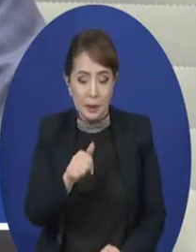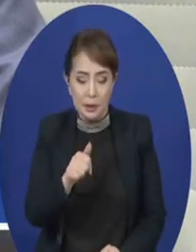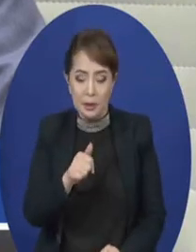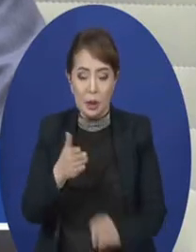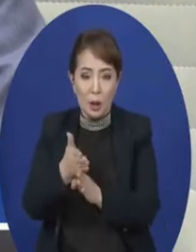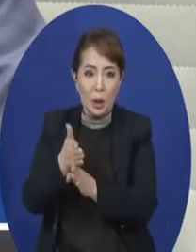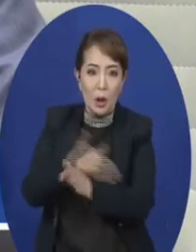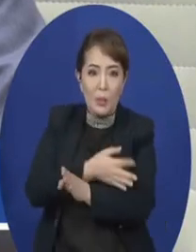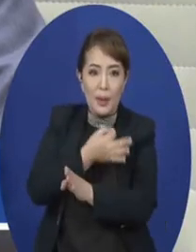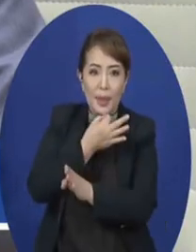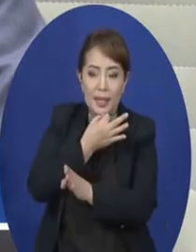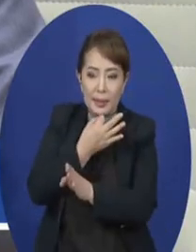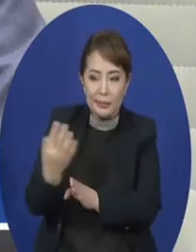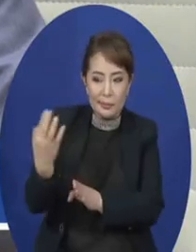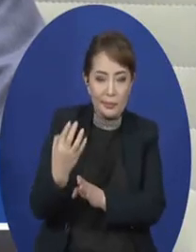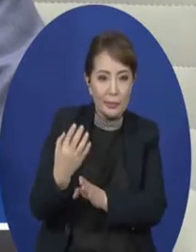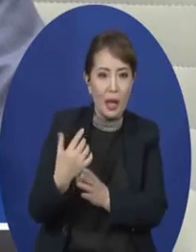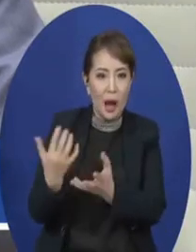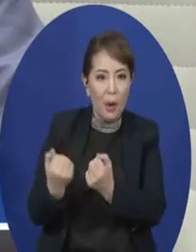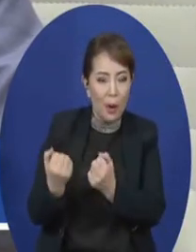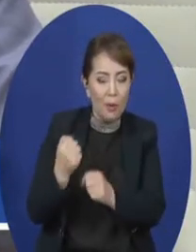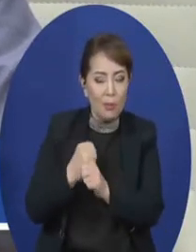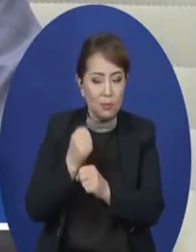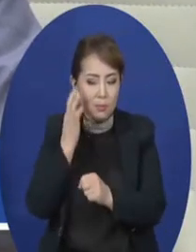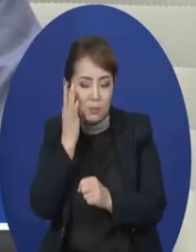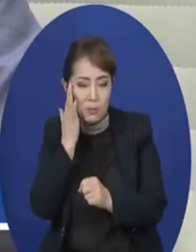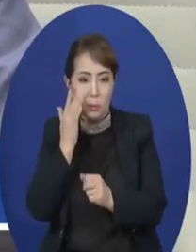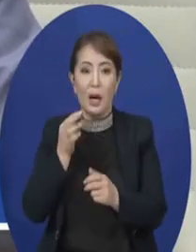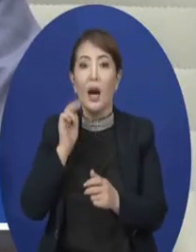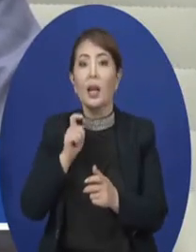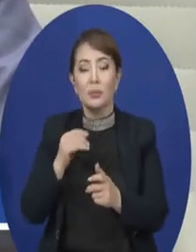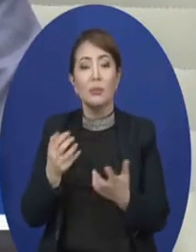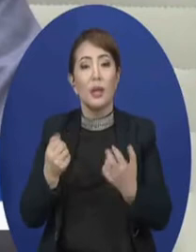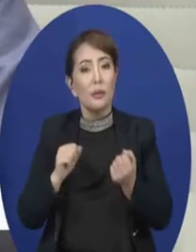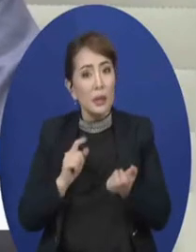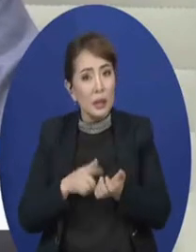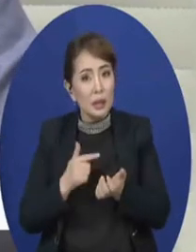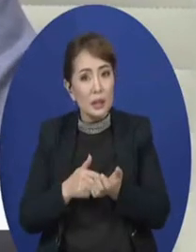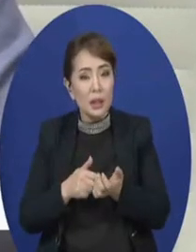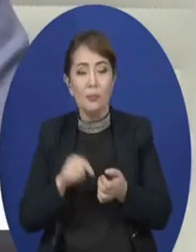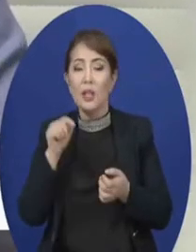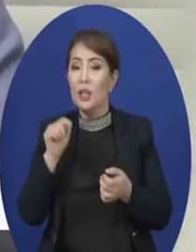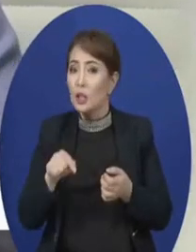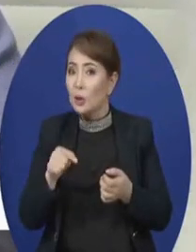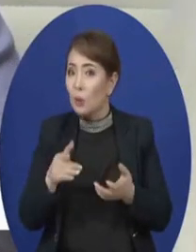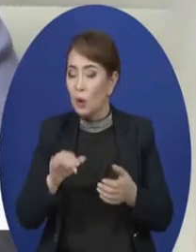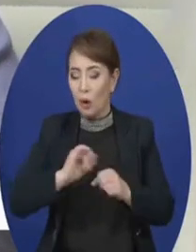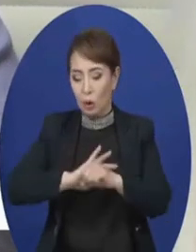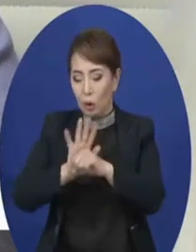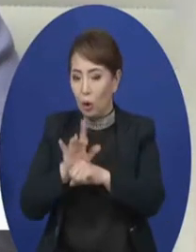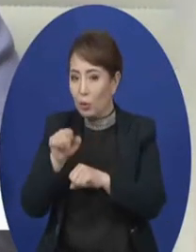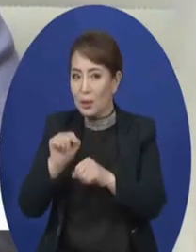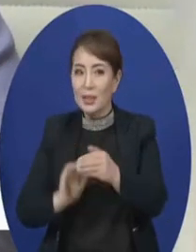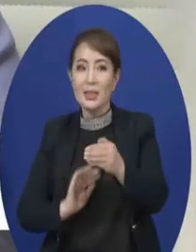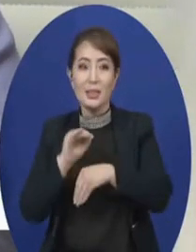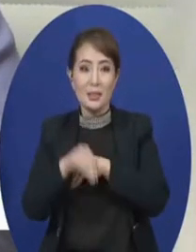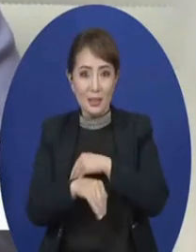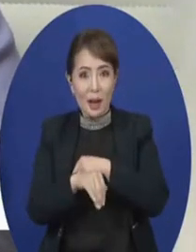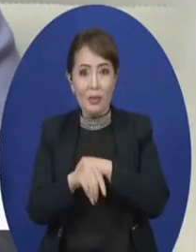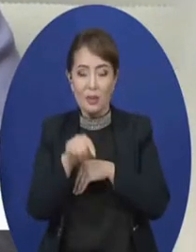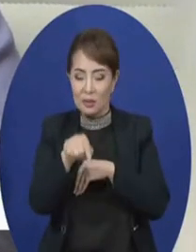Бид нар урдчилсан сэргийлсэн угтсан юм арга хэмжээг авах хэрэгтэй. Тийм учраас цар тахлыг дамжуулах